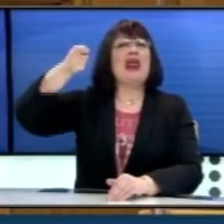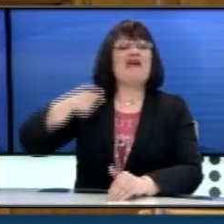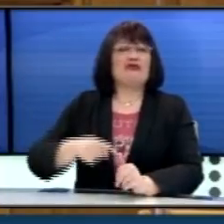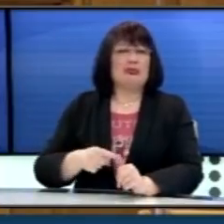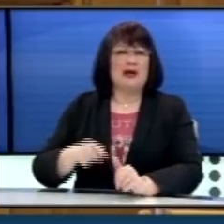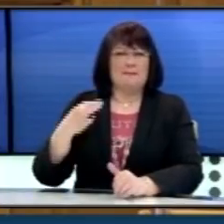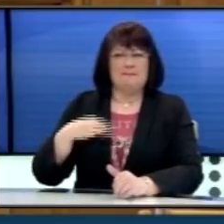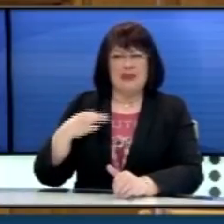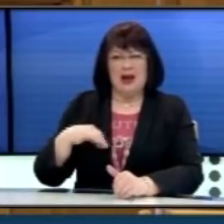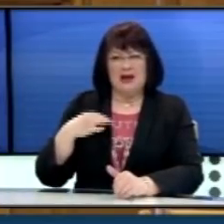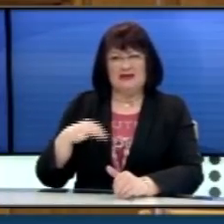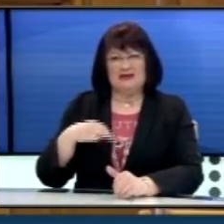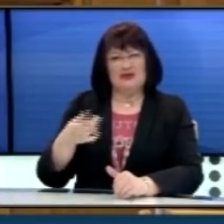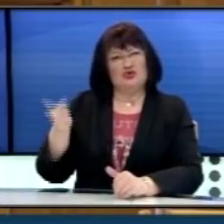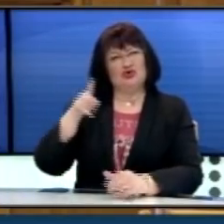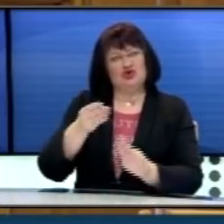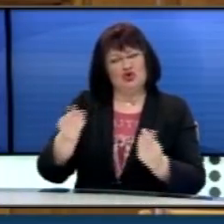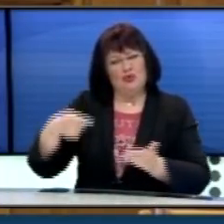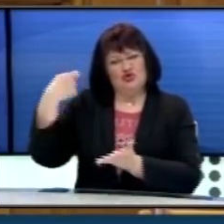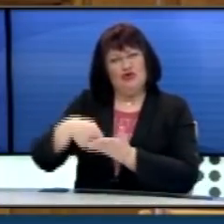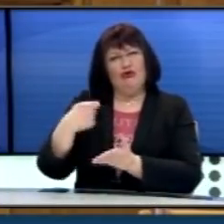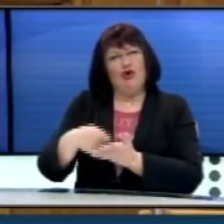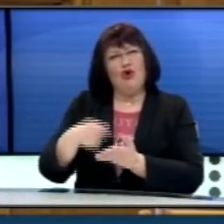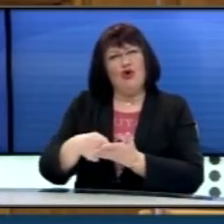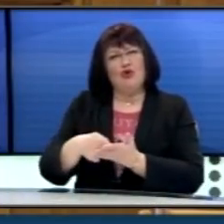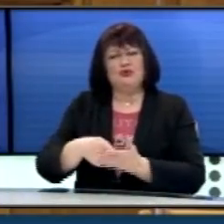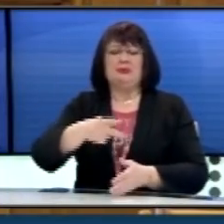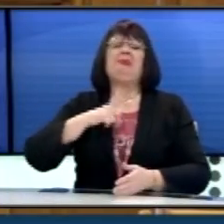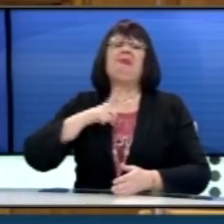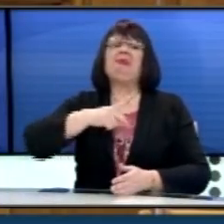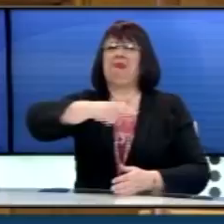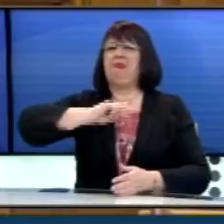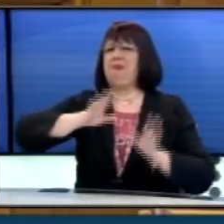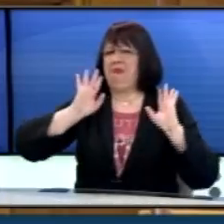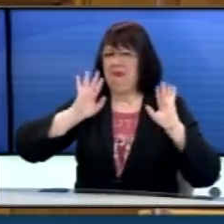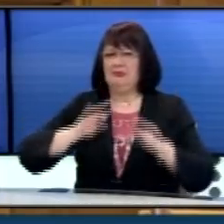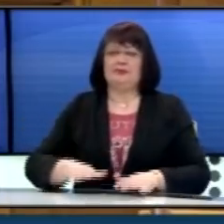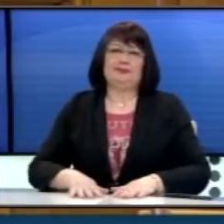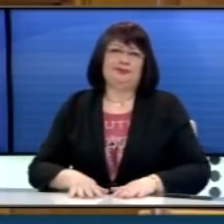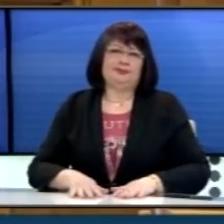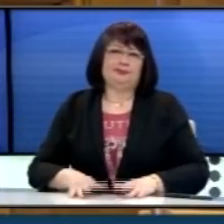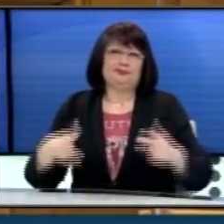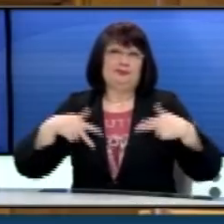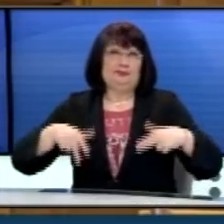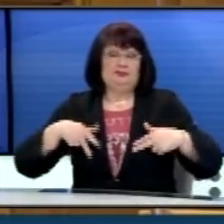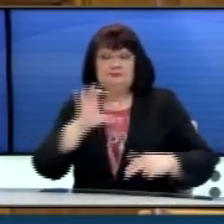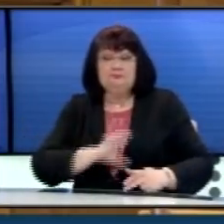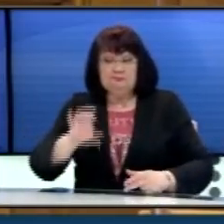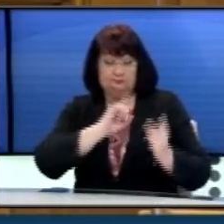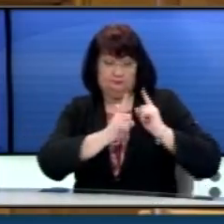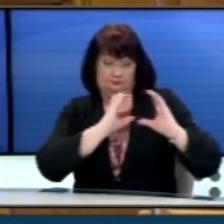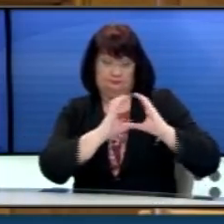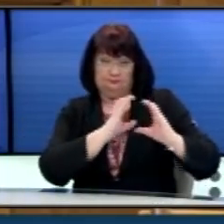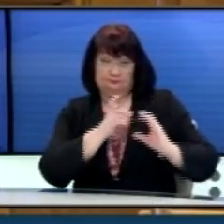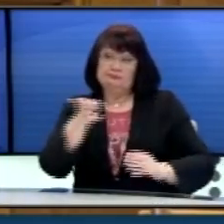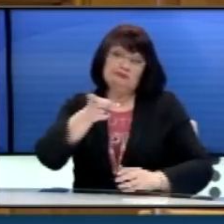τους πράσινους έμεσους φόρους? Ρητορικό το ερώτημα. Η κυβέρνηση ψάχνει για συνενέσεις. Ξέρει